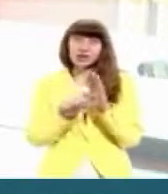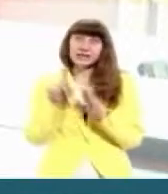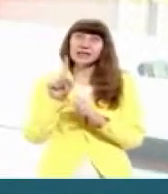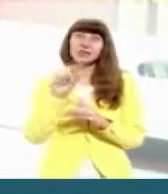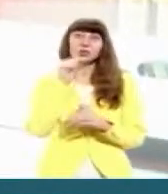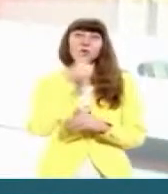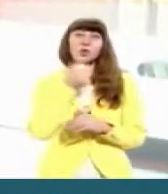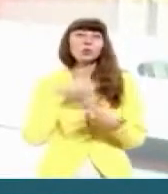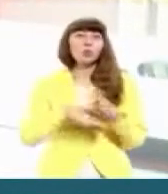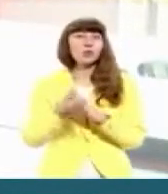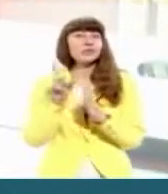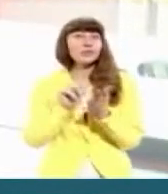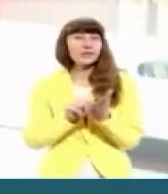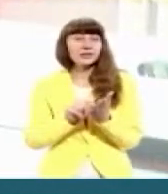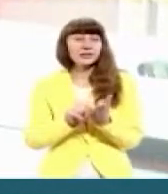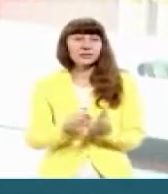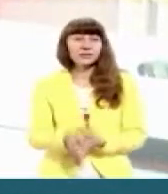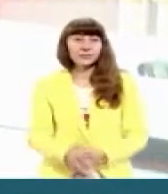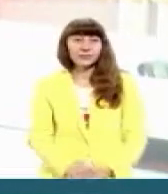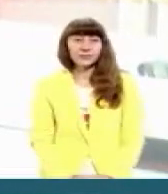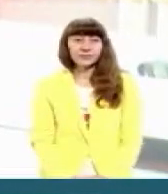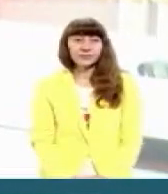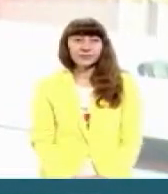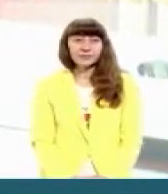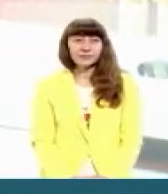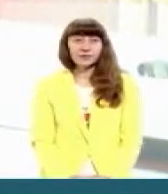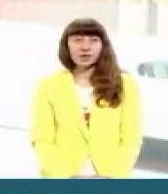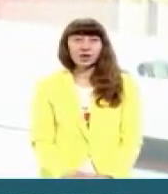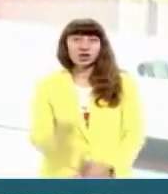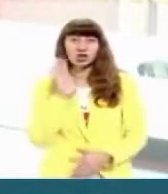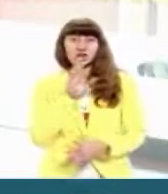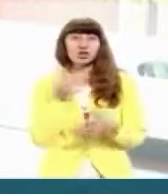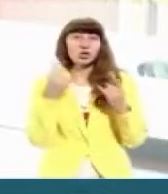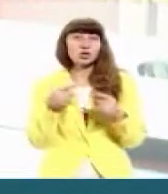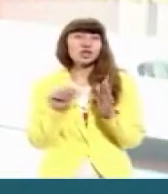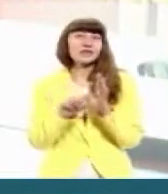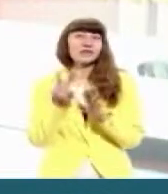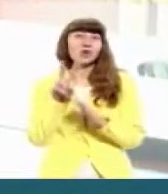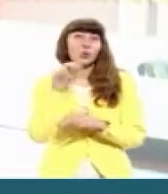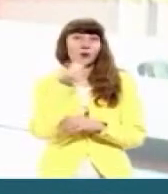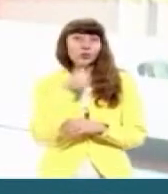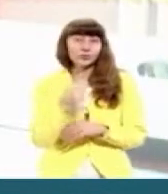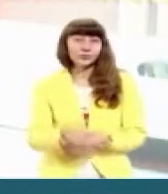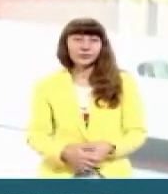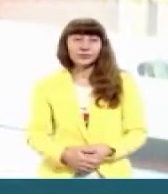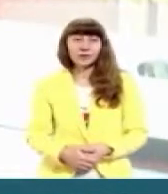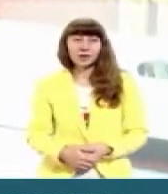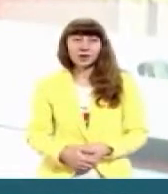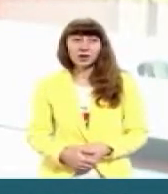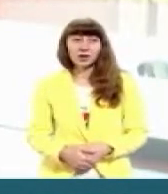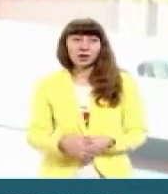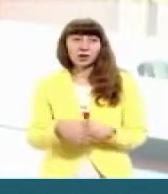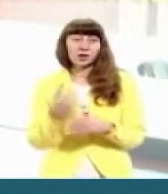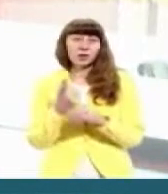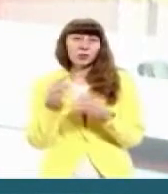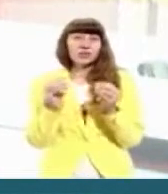следующего года, уже в 61 год, начнут выходить женщины у нас, рожденные 62 года. Вот эта мера коснется порядка 10 тысяч